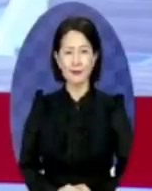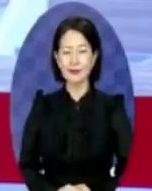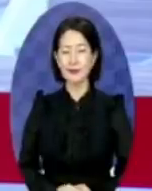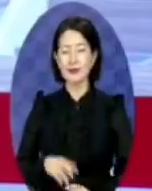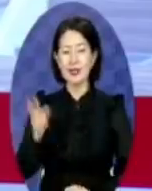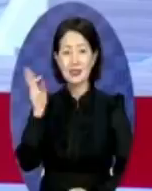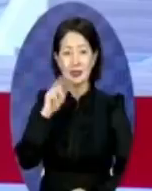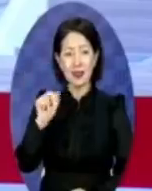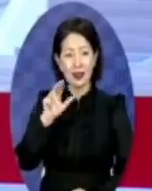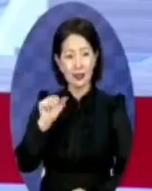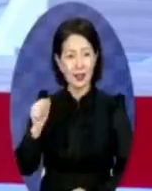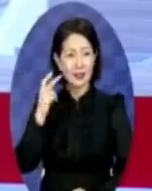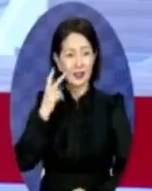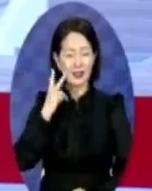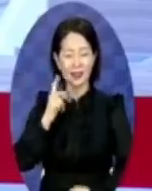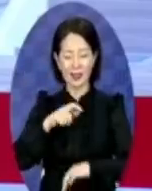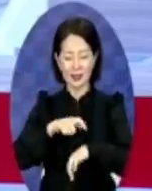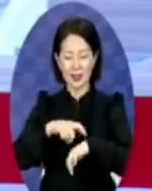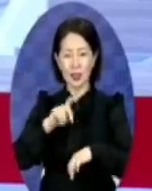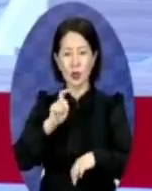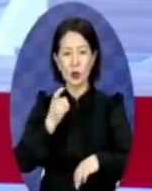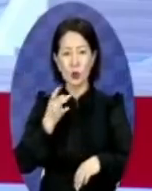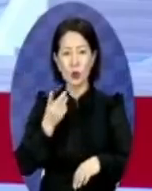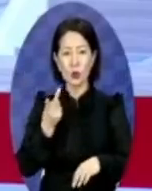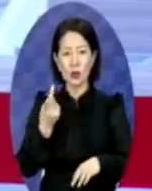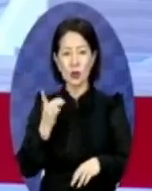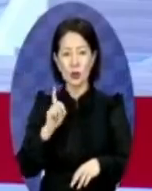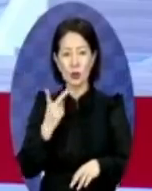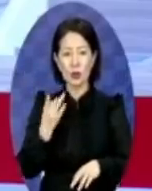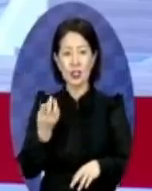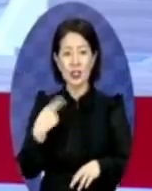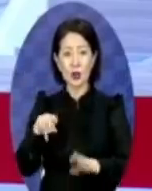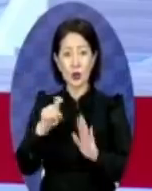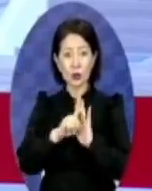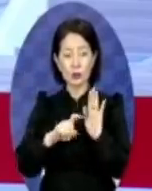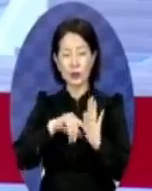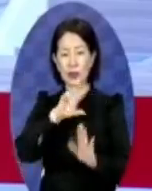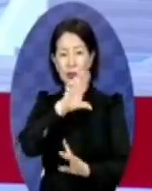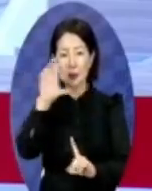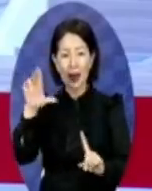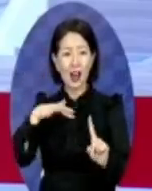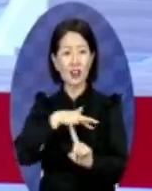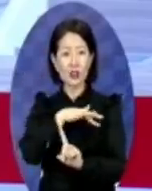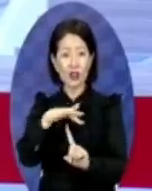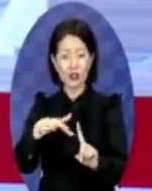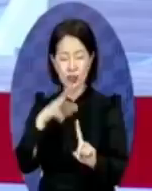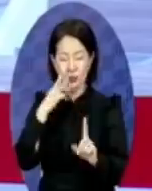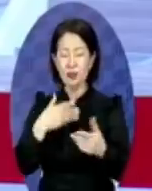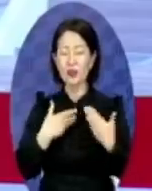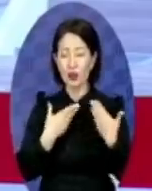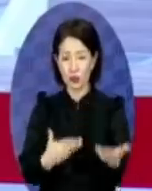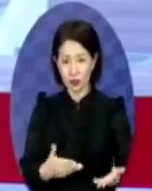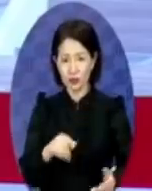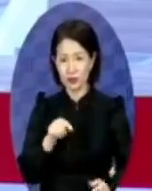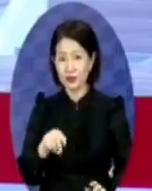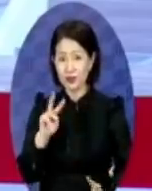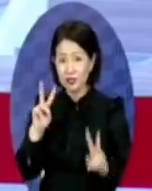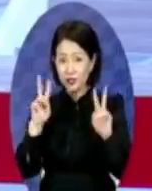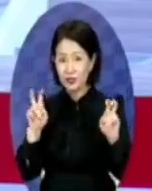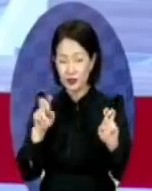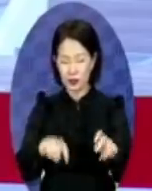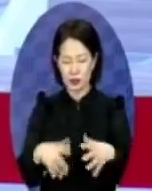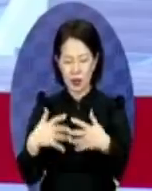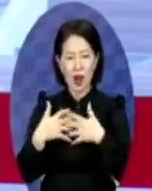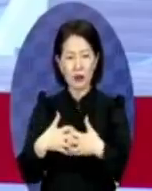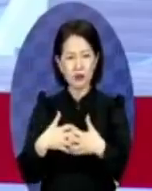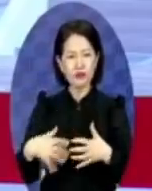За даваа гарагурт цагийн үр хөтөлбөрөөр байгаль орчны болон танд хүрдэг. Өнөөдөр нийслэл хотын ногоон бүсдэг хан амьтдын амьдрах нөхцөл тэдэн тулгарч